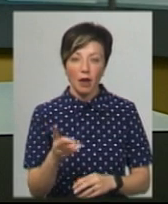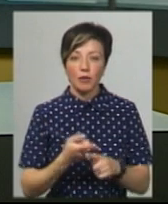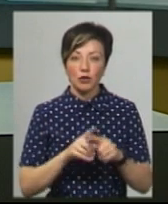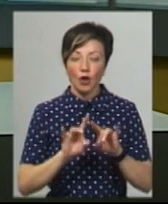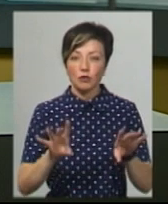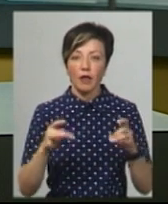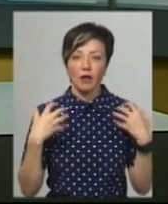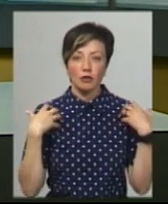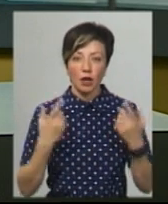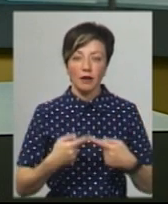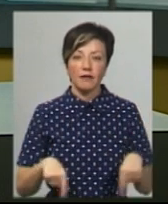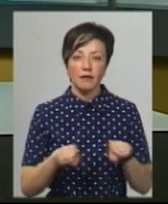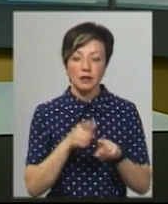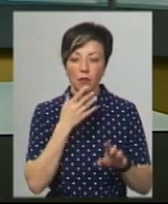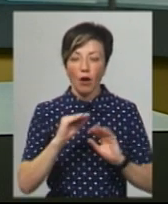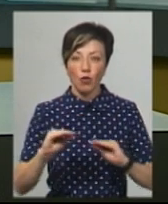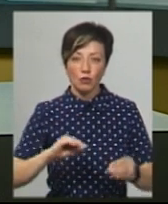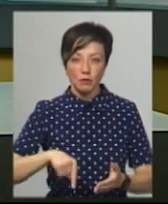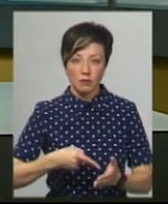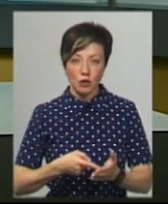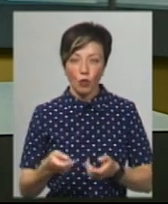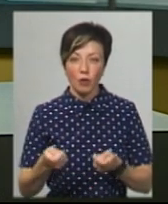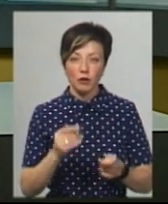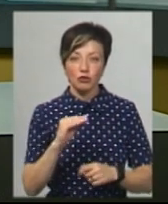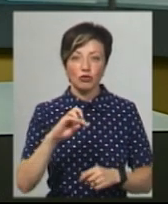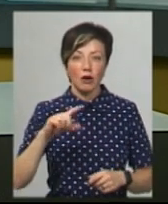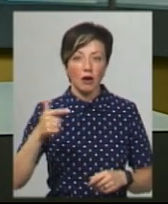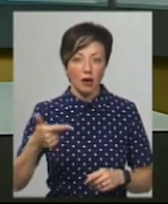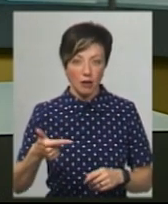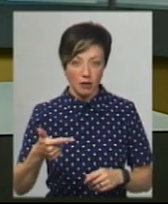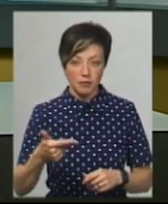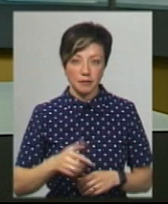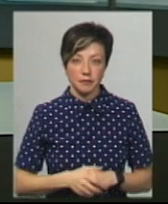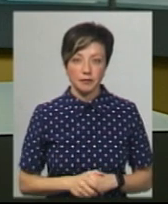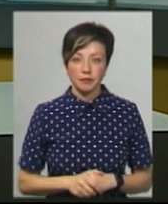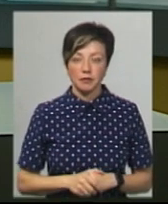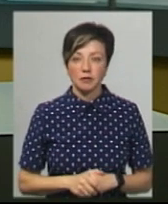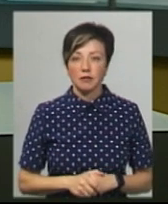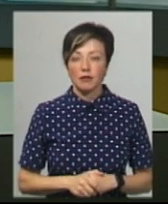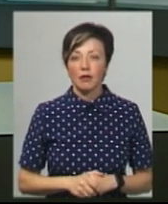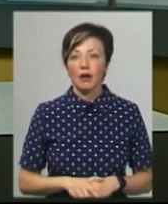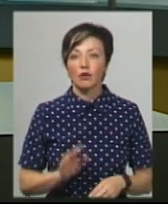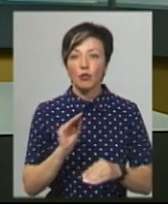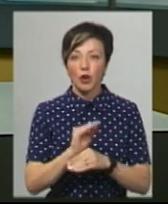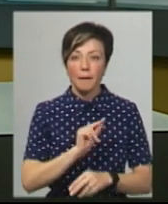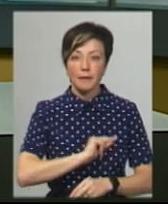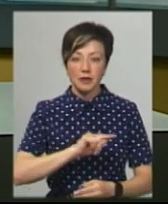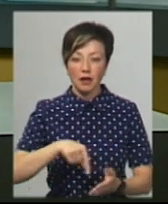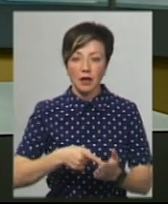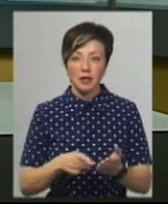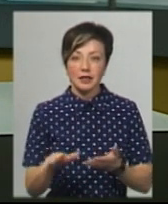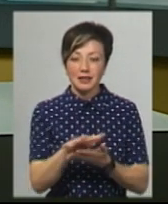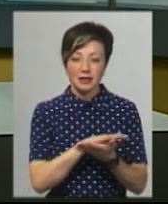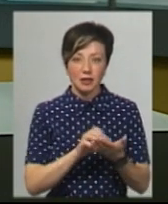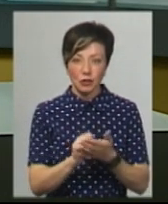розповіла начальниця відділу з благоустрою міста управління житлово-комунального господарства Тетяна Цип. Додає, комунальники знищують дану